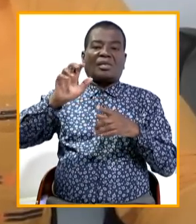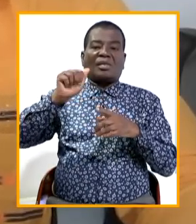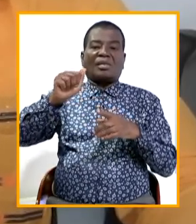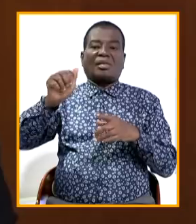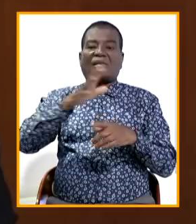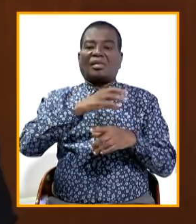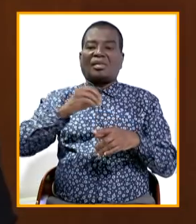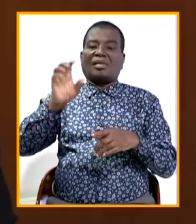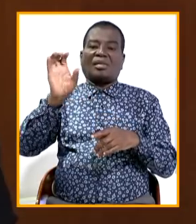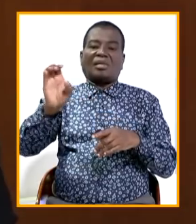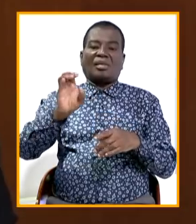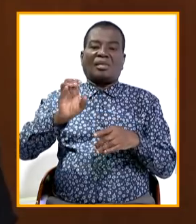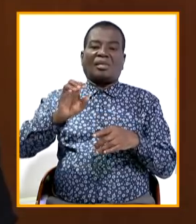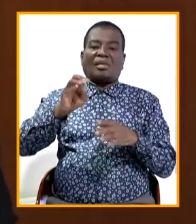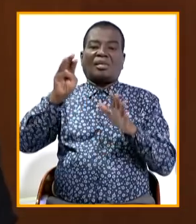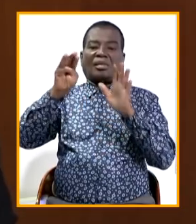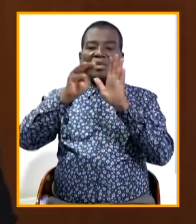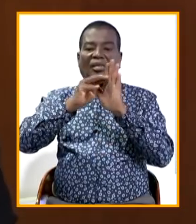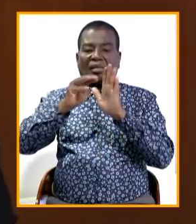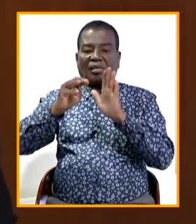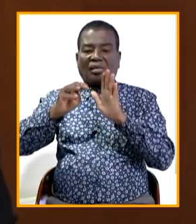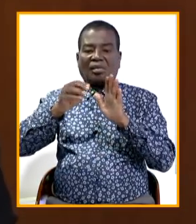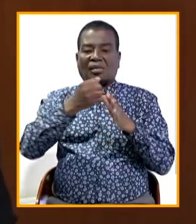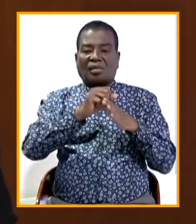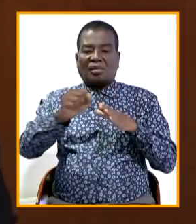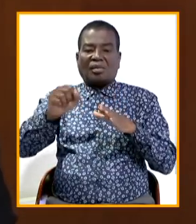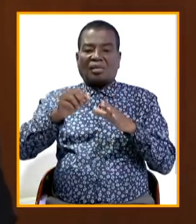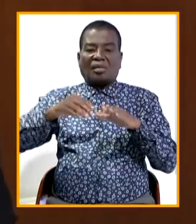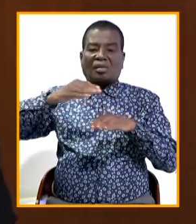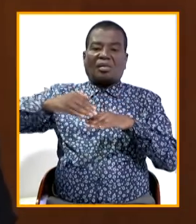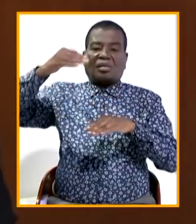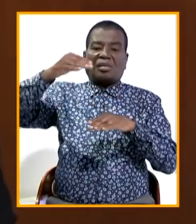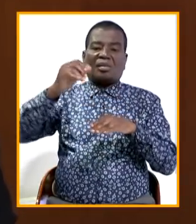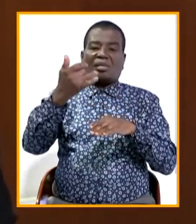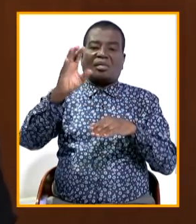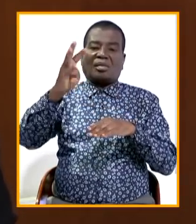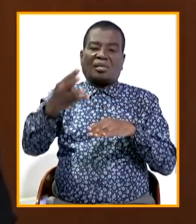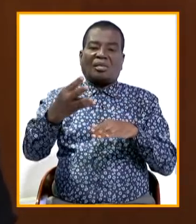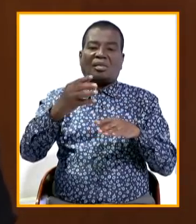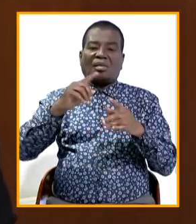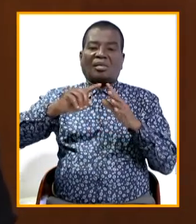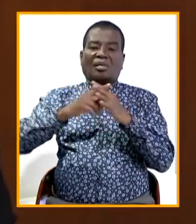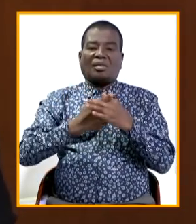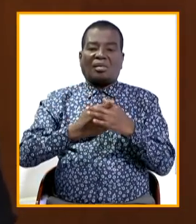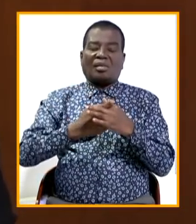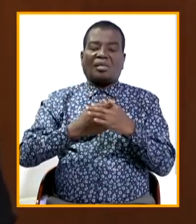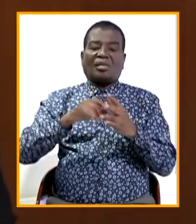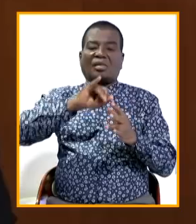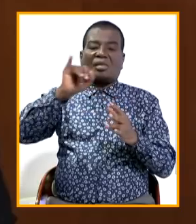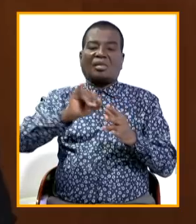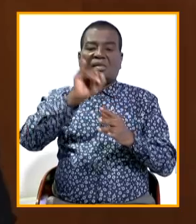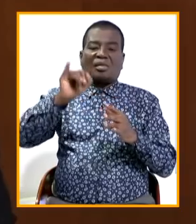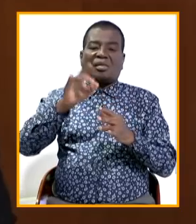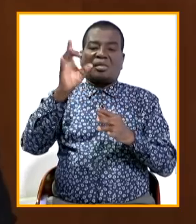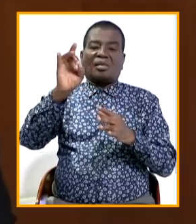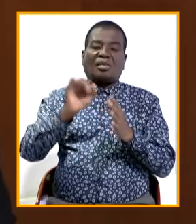phases suivantes. Moyenne d'orientation supérieure ou égale à 14/20. À partir du jeudi 10 août 2023